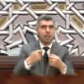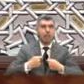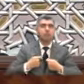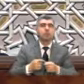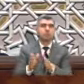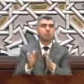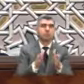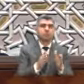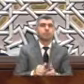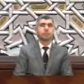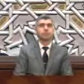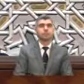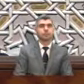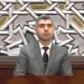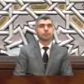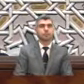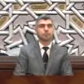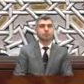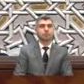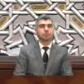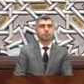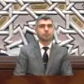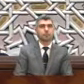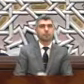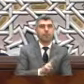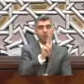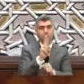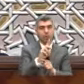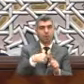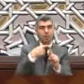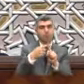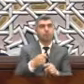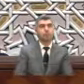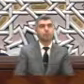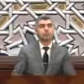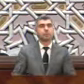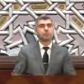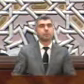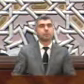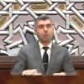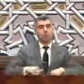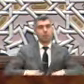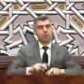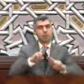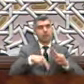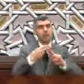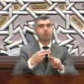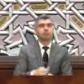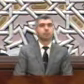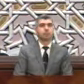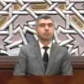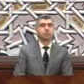معذره انتهى الوقت. هل هناك من تعقيب اضافي اخر في الموضوع؟ لا يبدو. سيد الوزير.